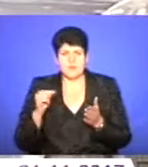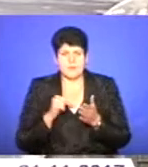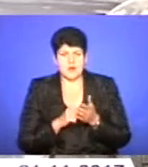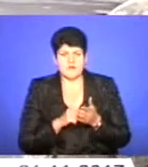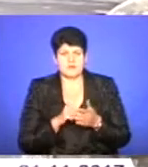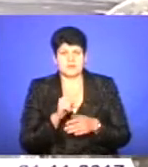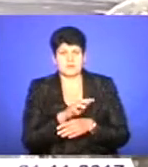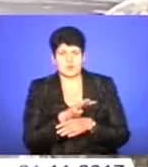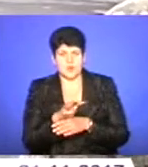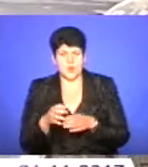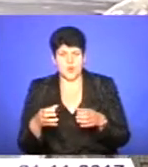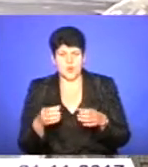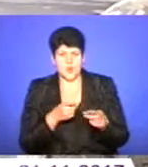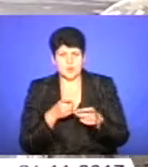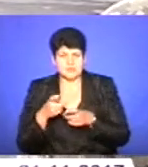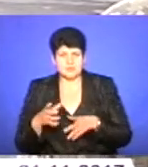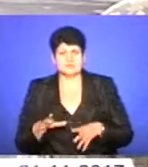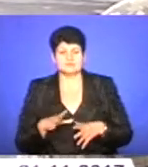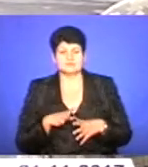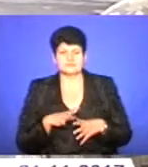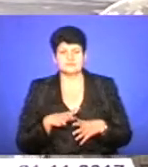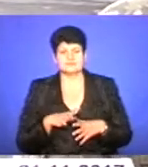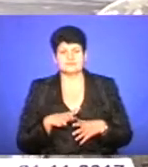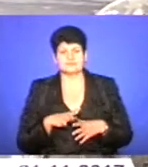мінометний обстріл, сталося непоправне.